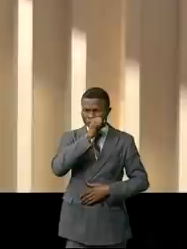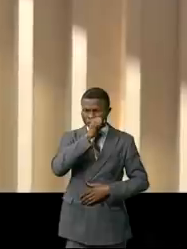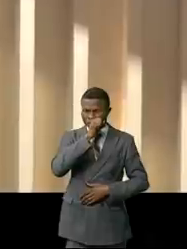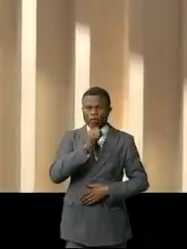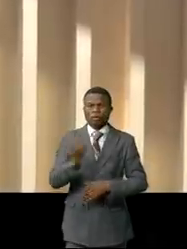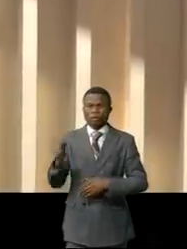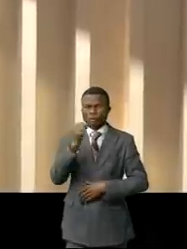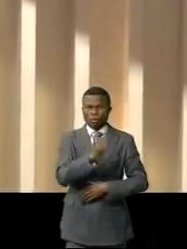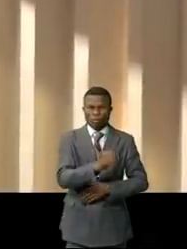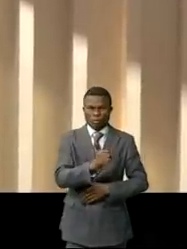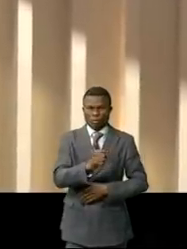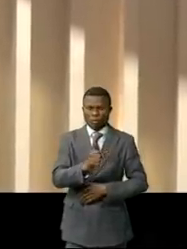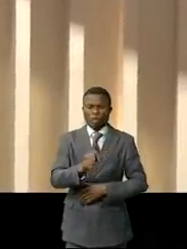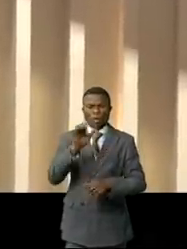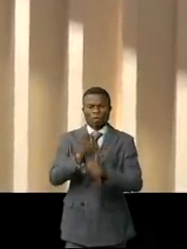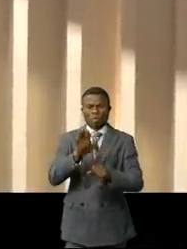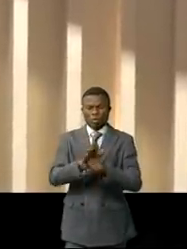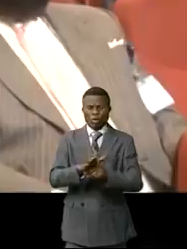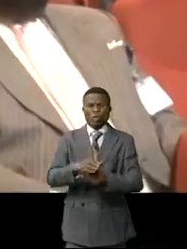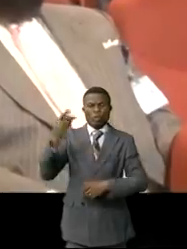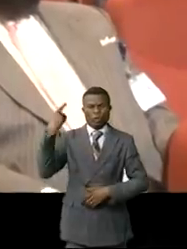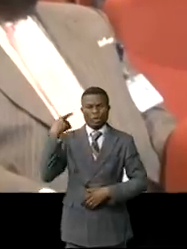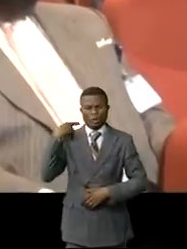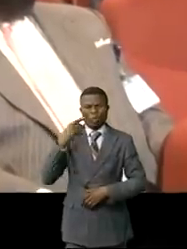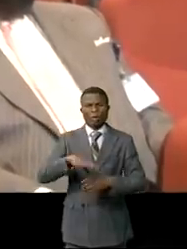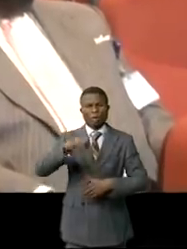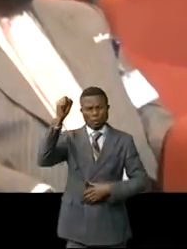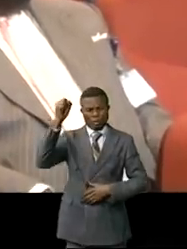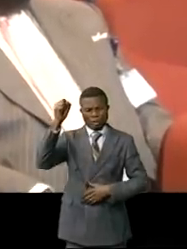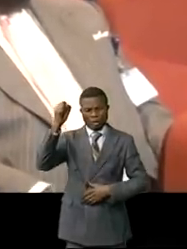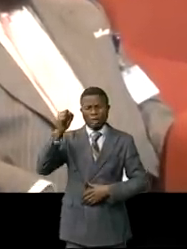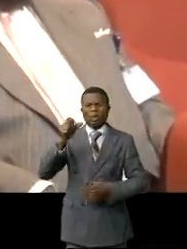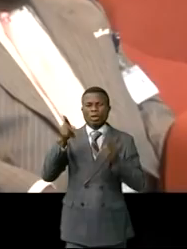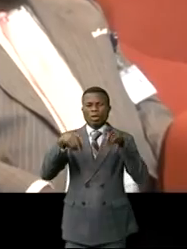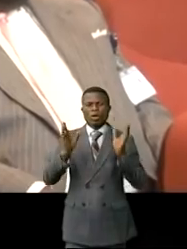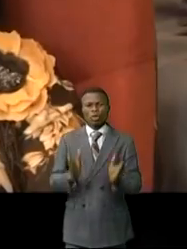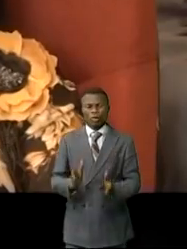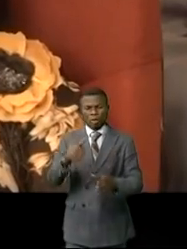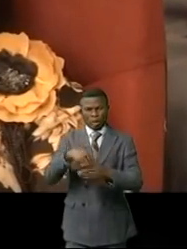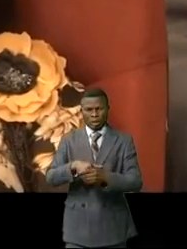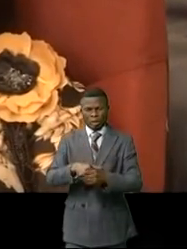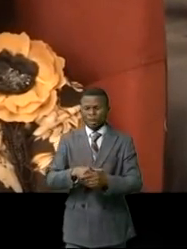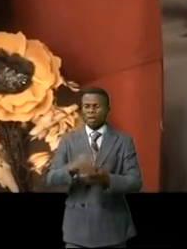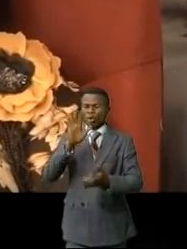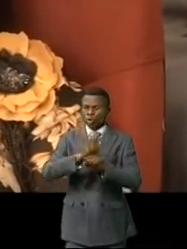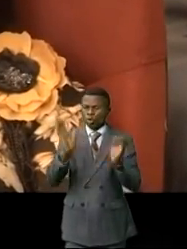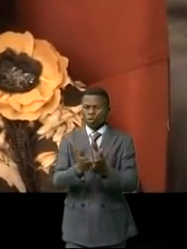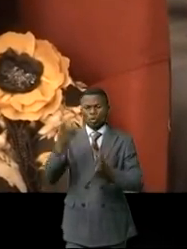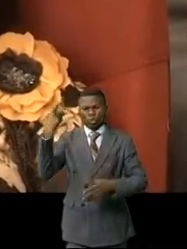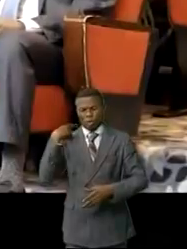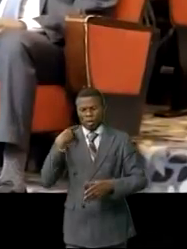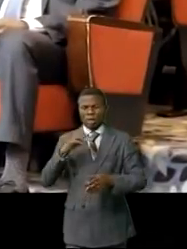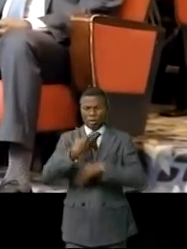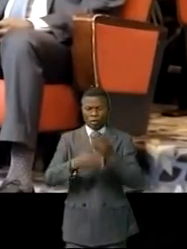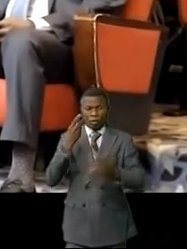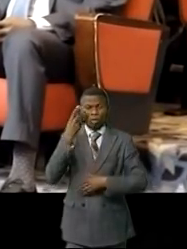investi par une très large majorité des élus du peuple, signal fort du peuple congolais à travers ses représentants, pour concrétiser